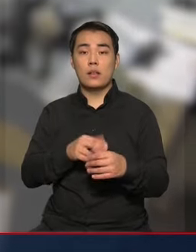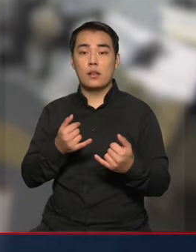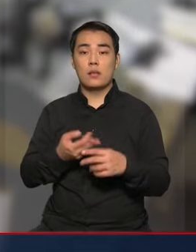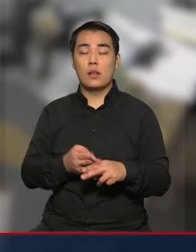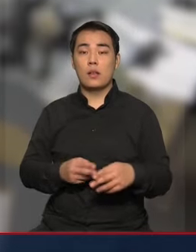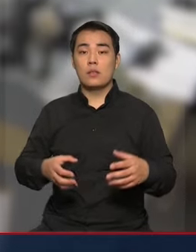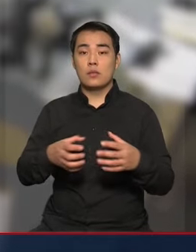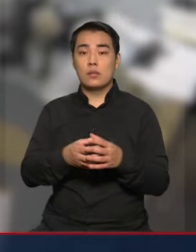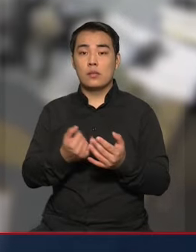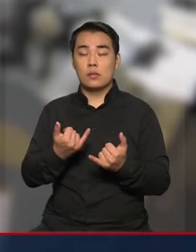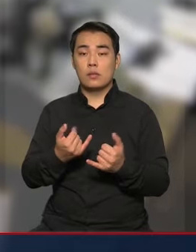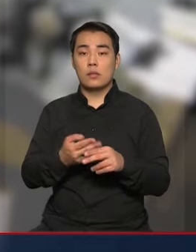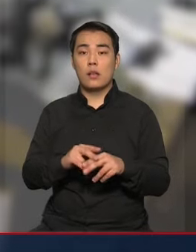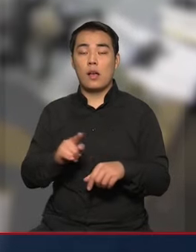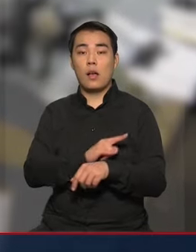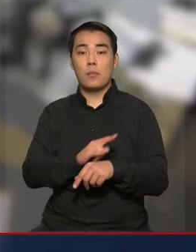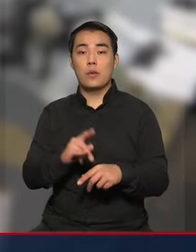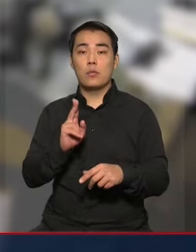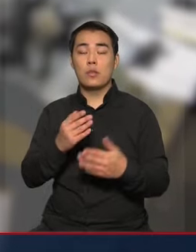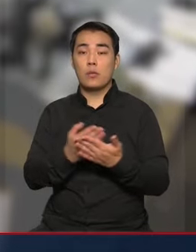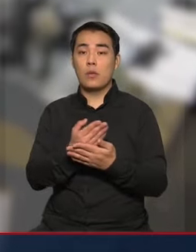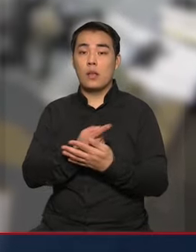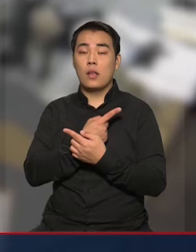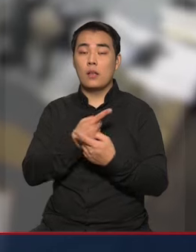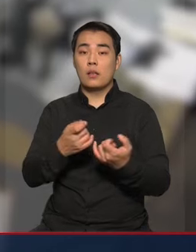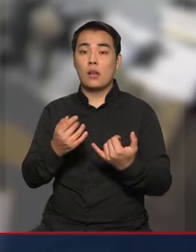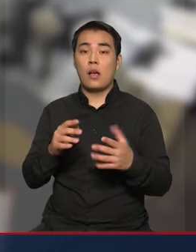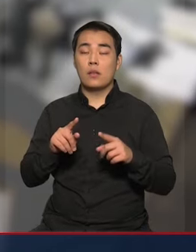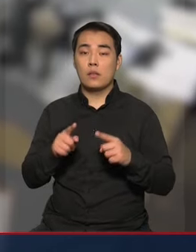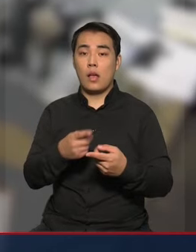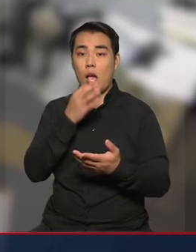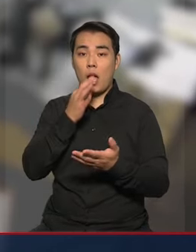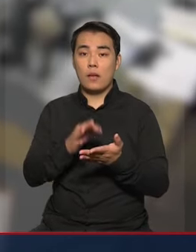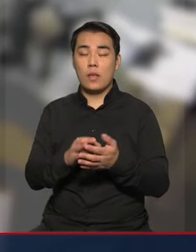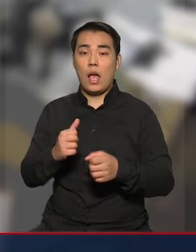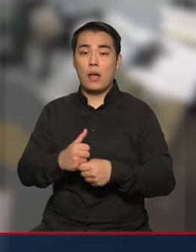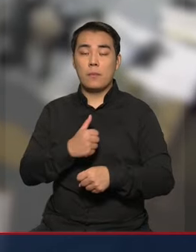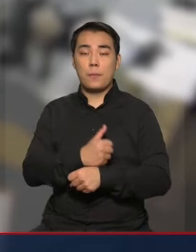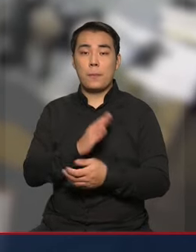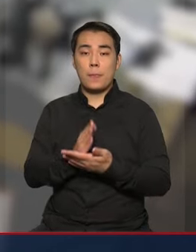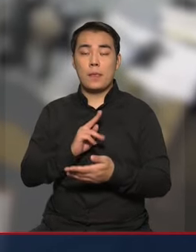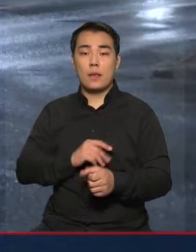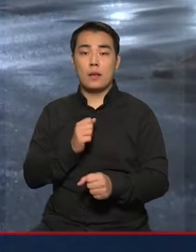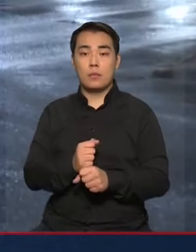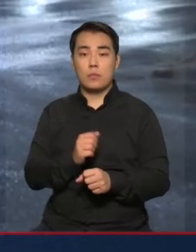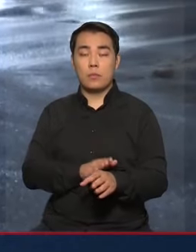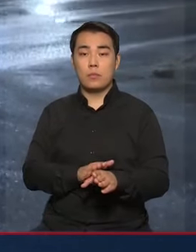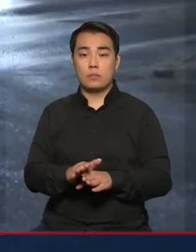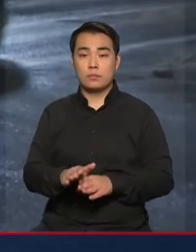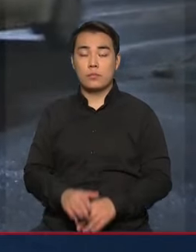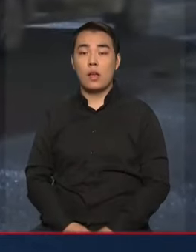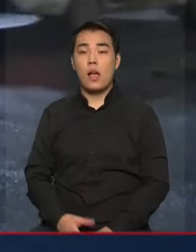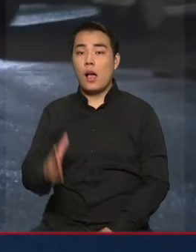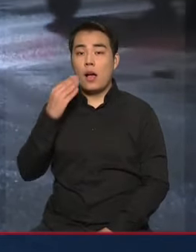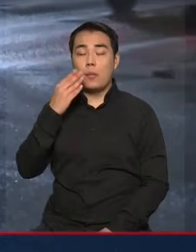жедел қызметкерлері жалған ақпараттардың авторларын анықтап, жауапкершілікке тарту жұмыстарын жүргізілуде.